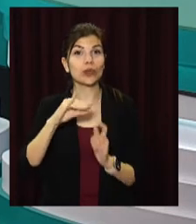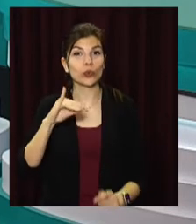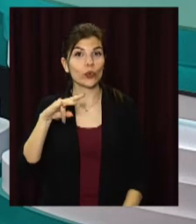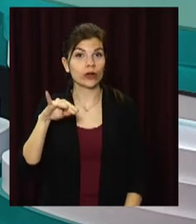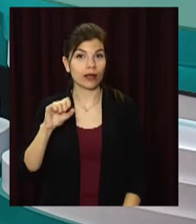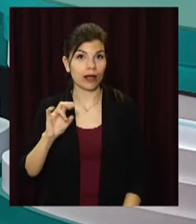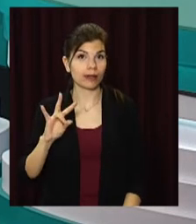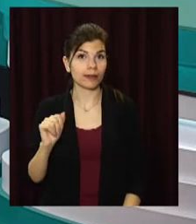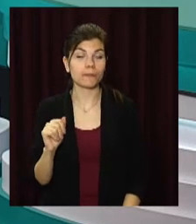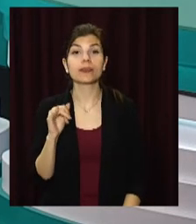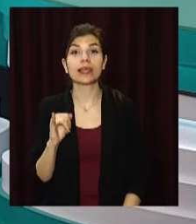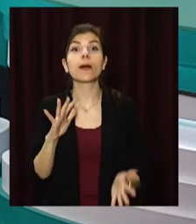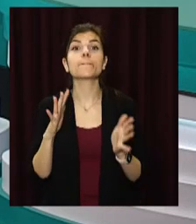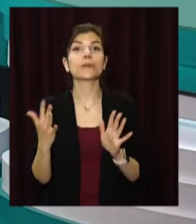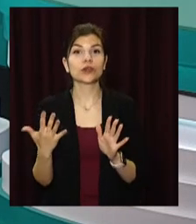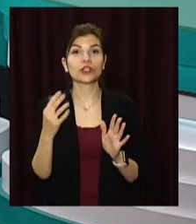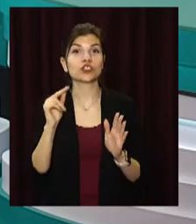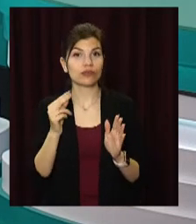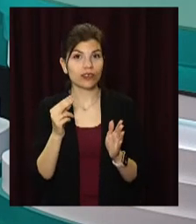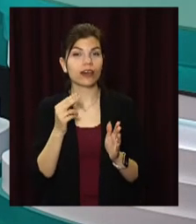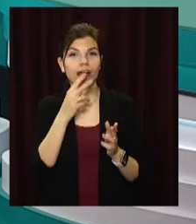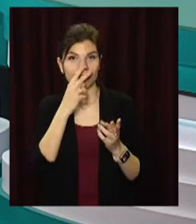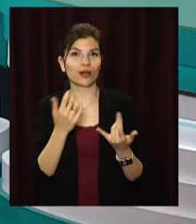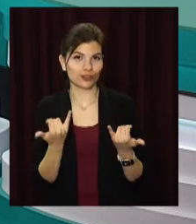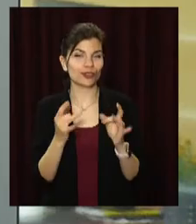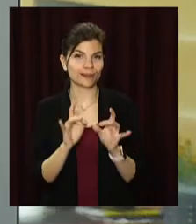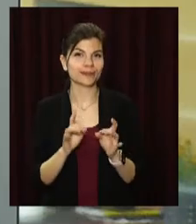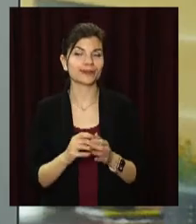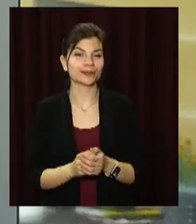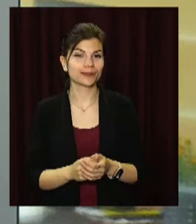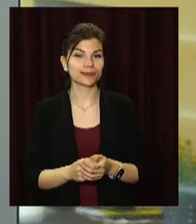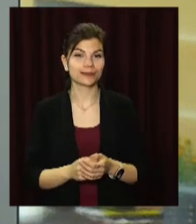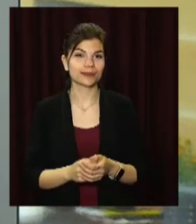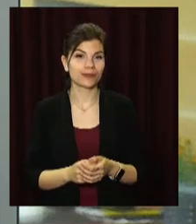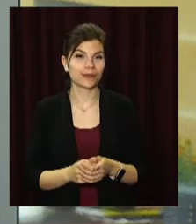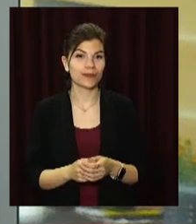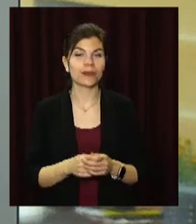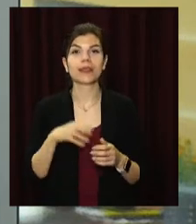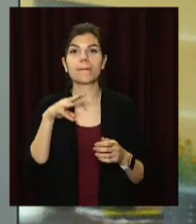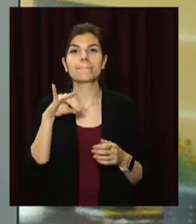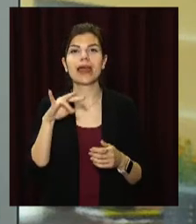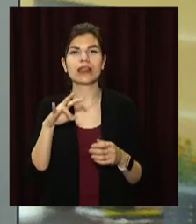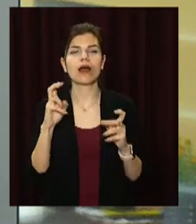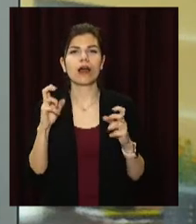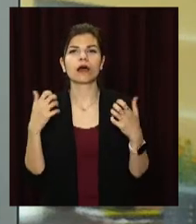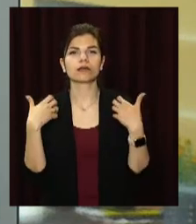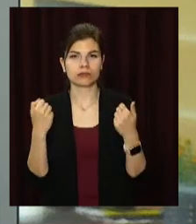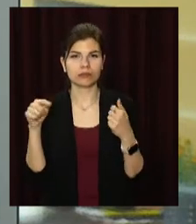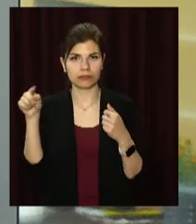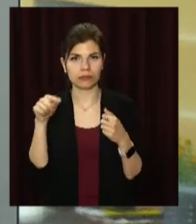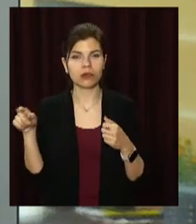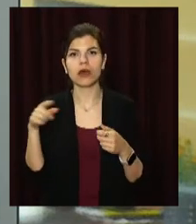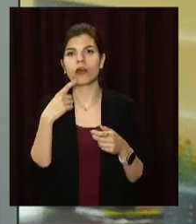сурдоперекладачка Юліана Пуговкіна. І про події четверга дивіться просто зараз. У Мінохорони здоров'я оновили список